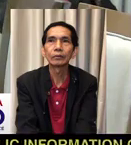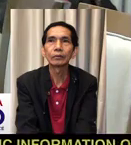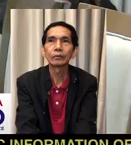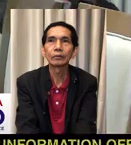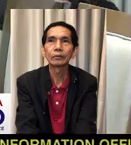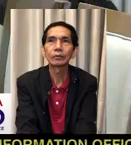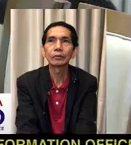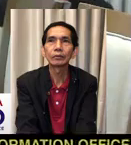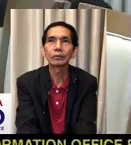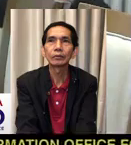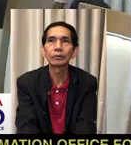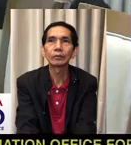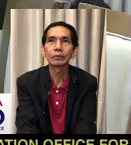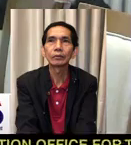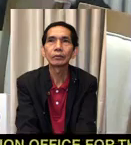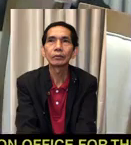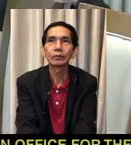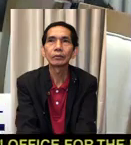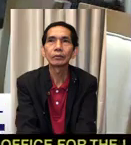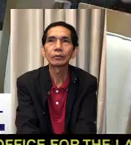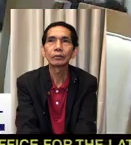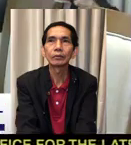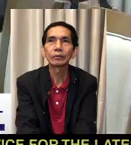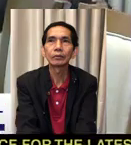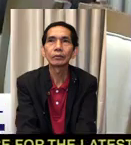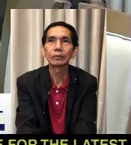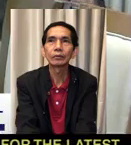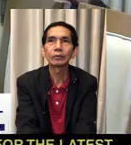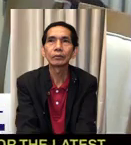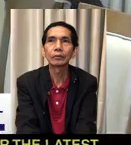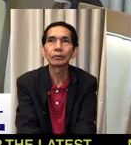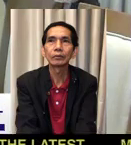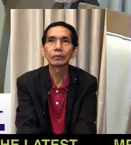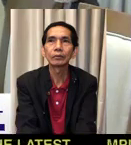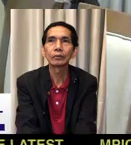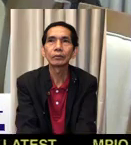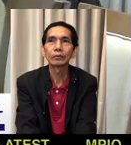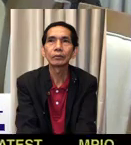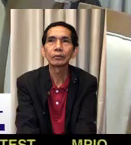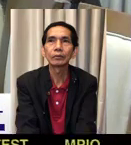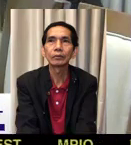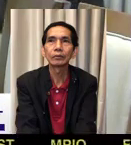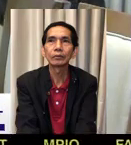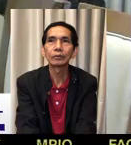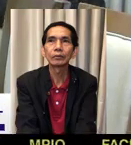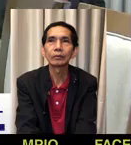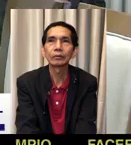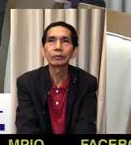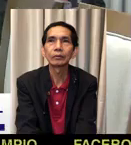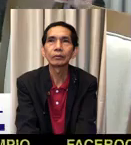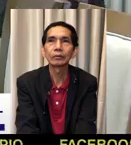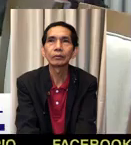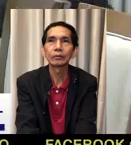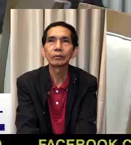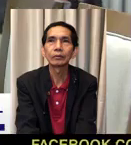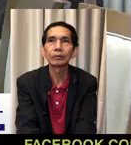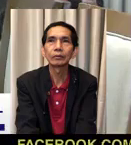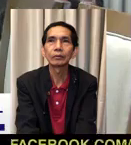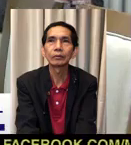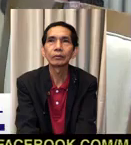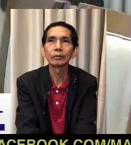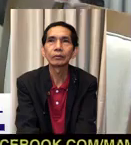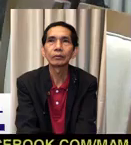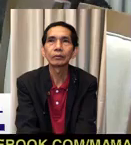sana nga po, umiral sa atin ng pagmamahal. Ha? Hindi lang sa ating mga mahal sa buhay, kundi sa